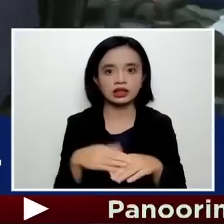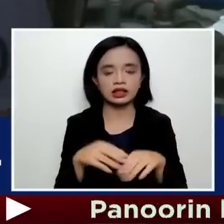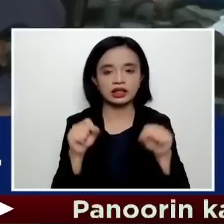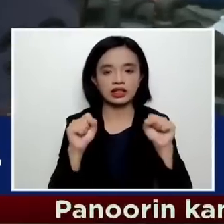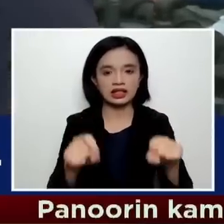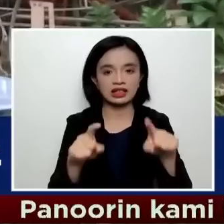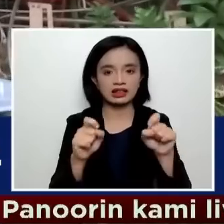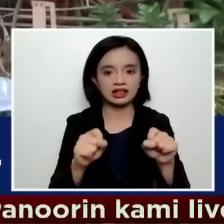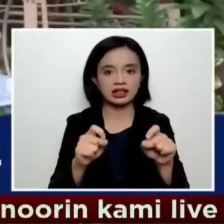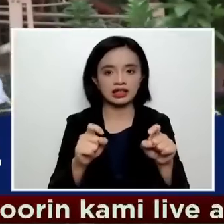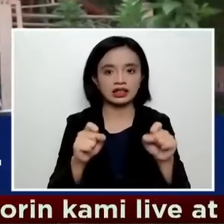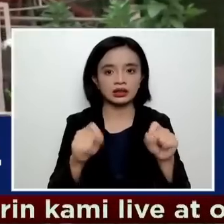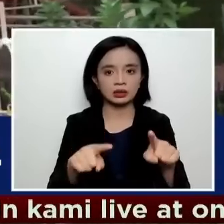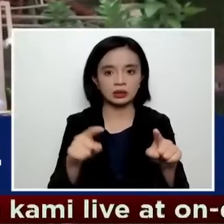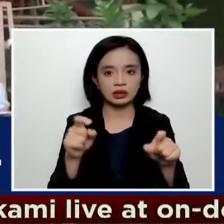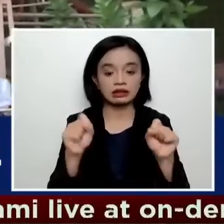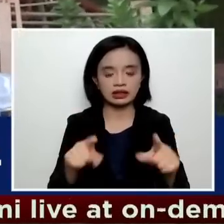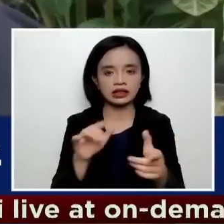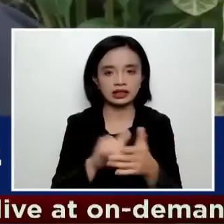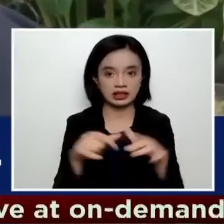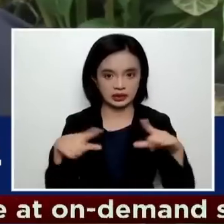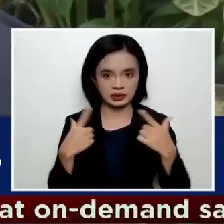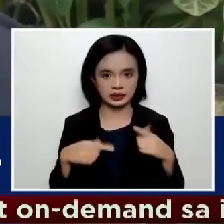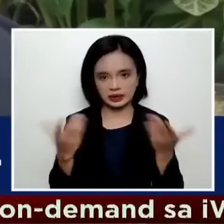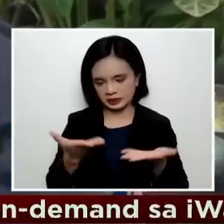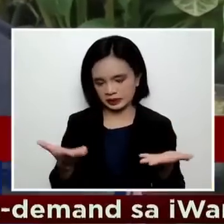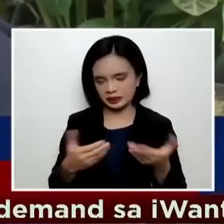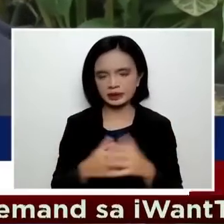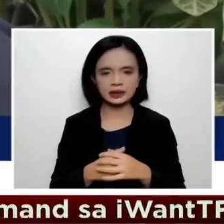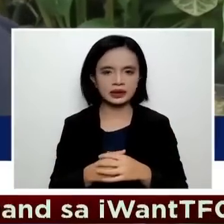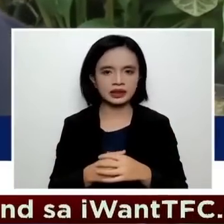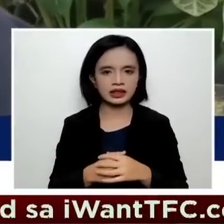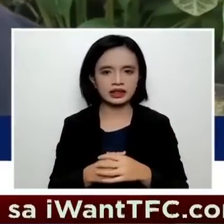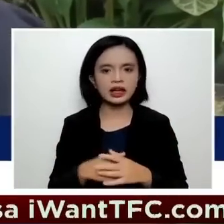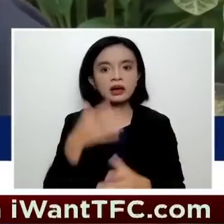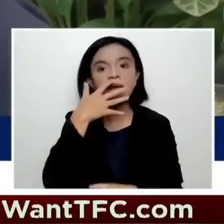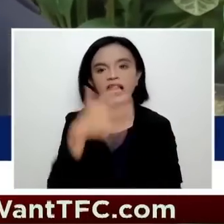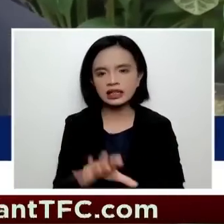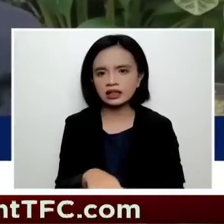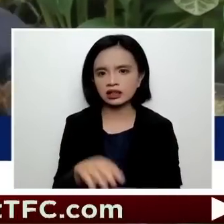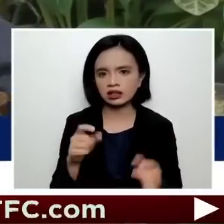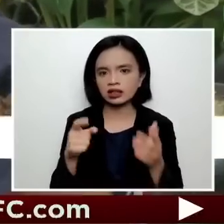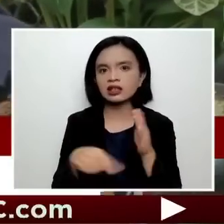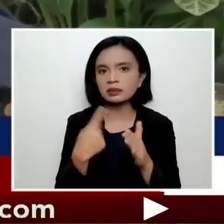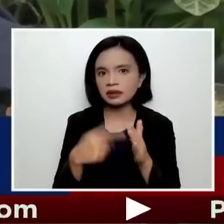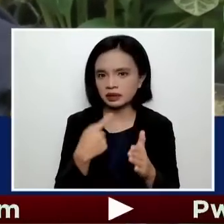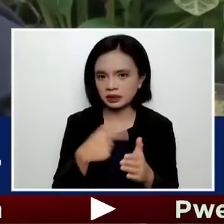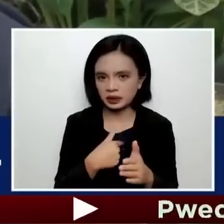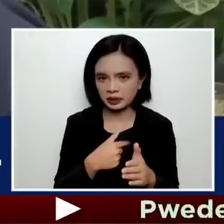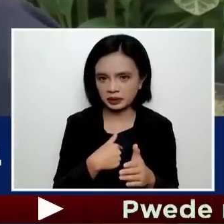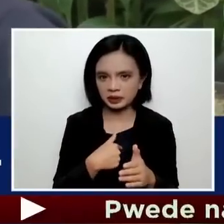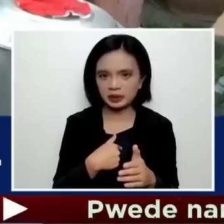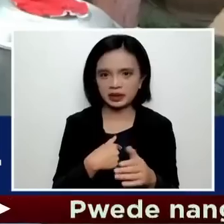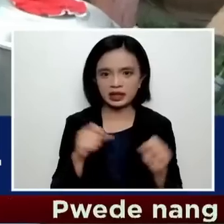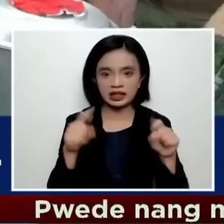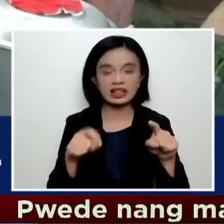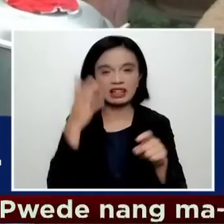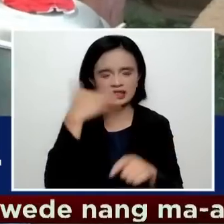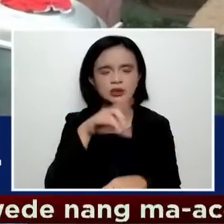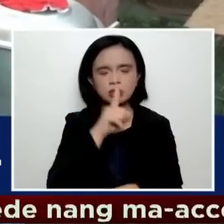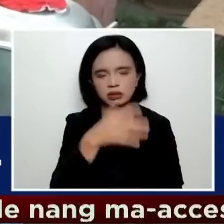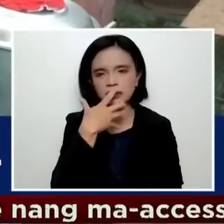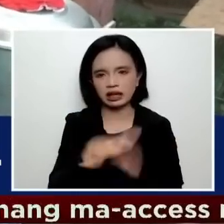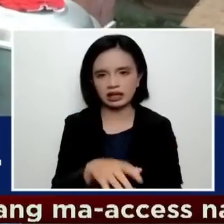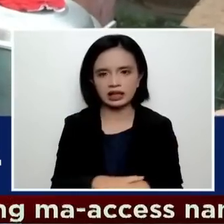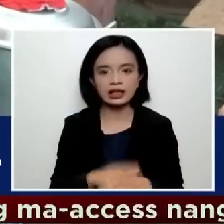oras na mabenta. Alauna, nandito na ako. Kaya mainit. Ako minsan ako parang gubenawan sa parinda ko kasi mainit nga. Ganong